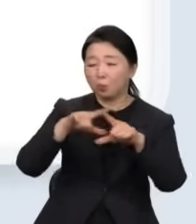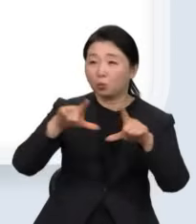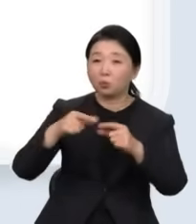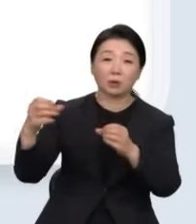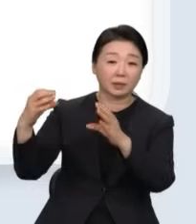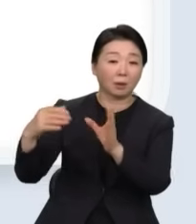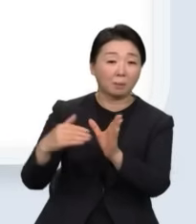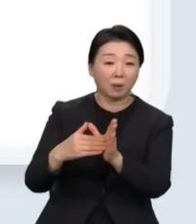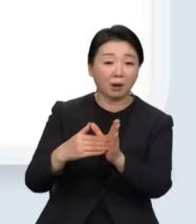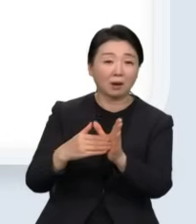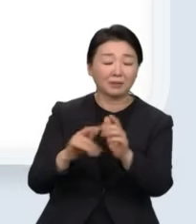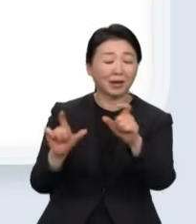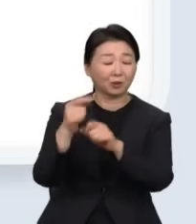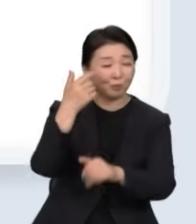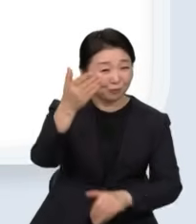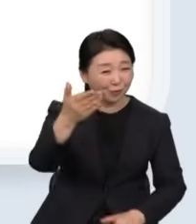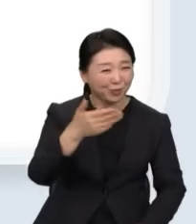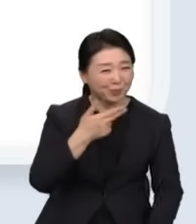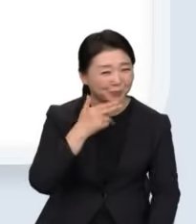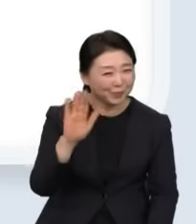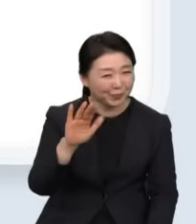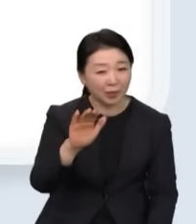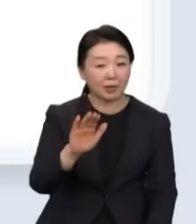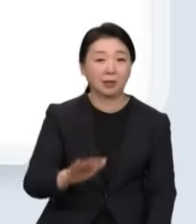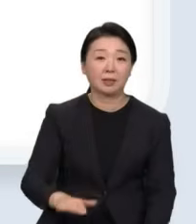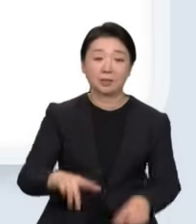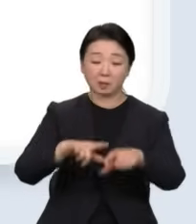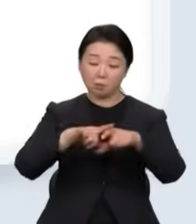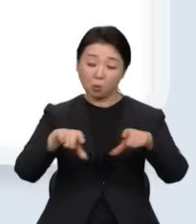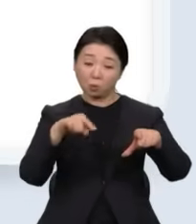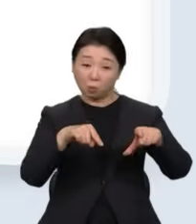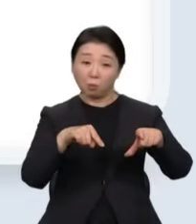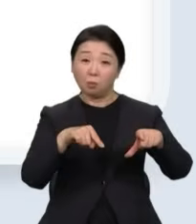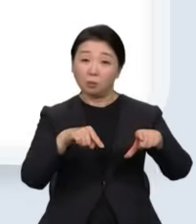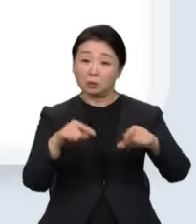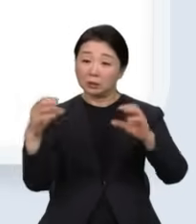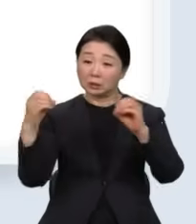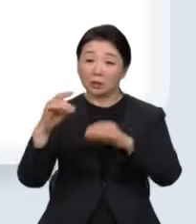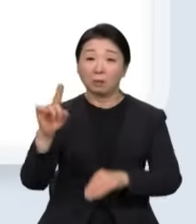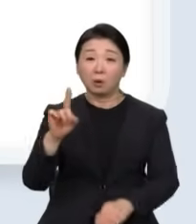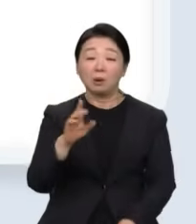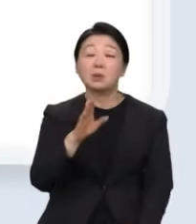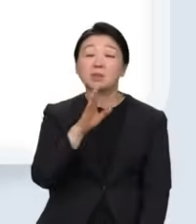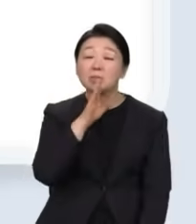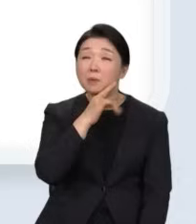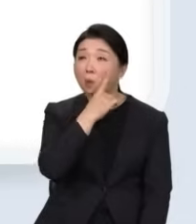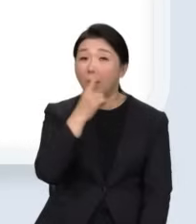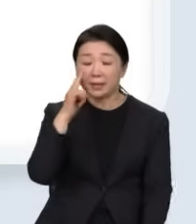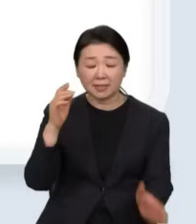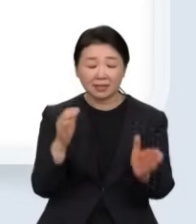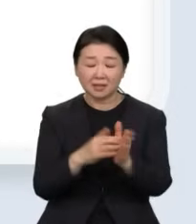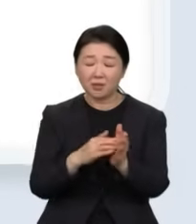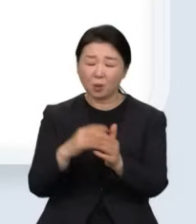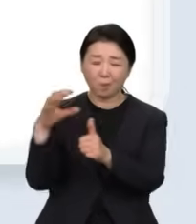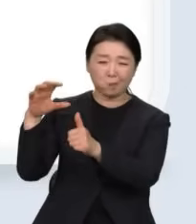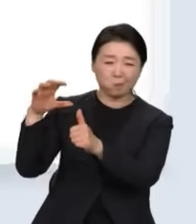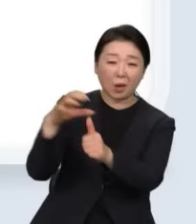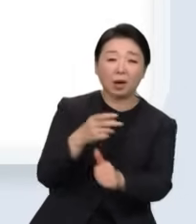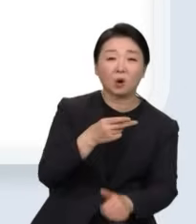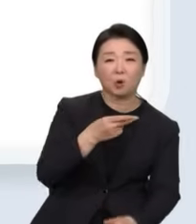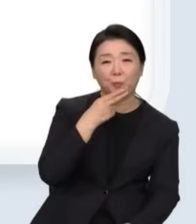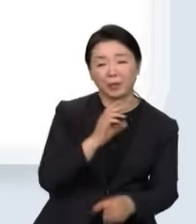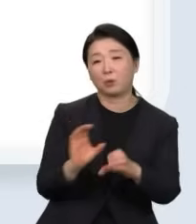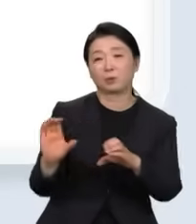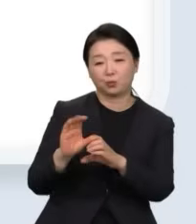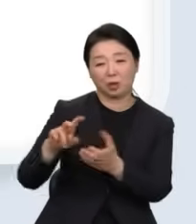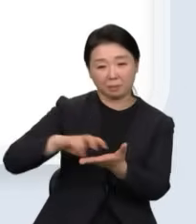제가 더 뭐 물어보지를 않았는데 이 통상적인 얘기라는 것은 사실관계 확인 같은 거지 외압 같은 거 전혀 아니다 이렇게 이제